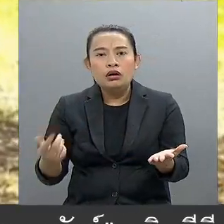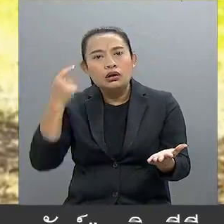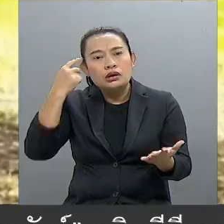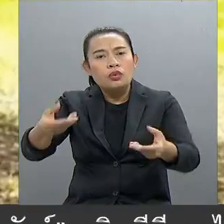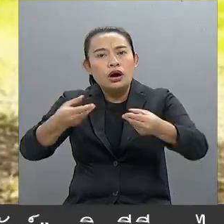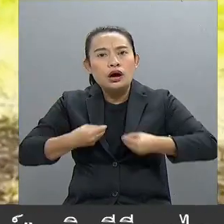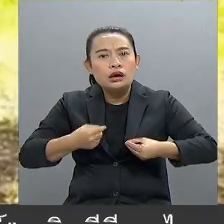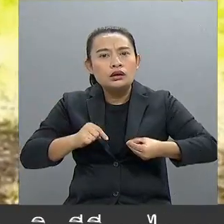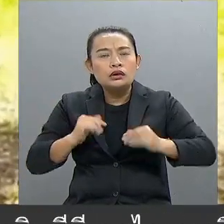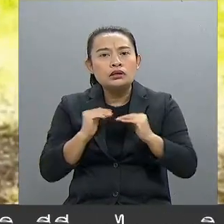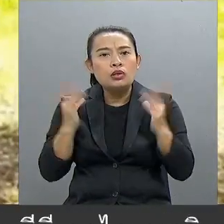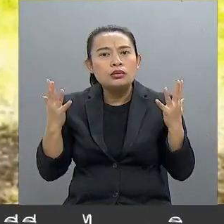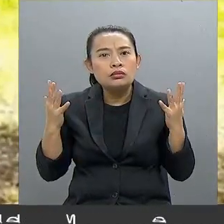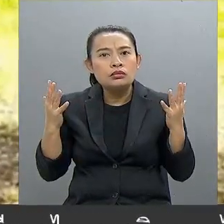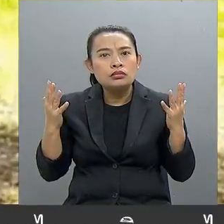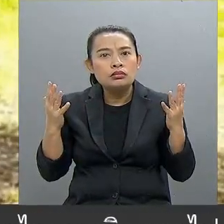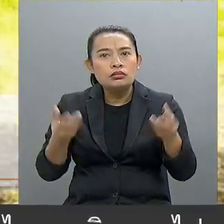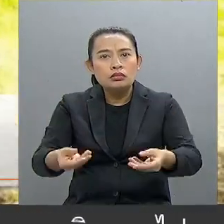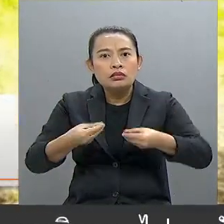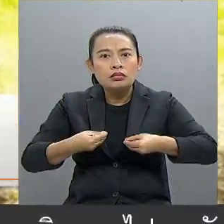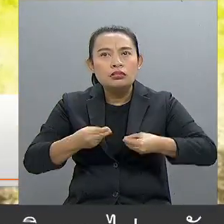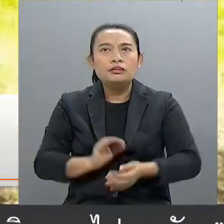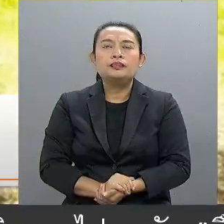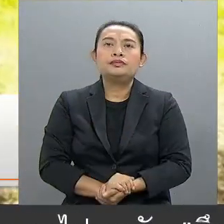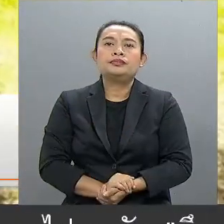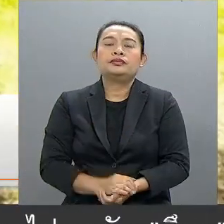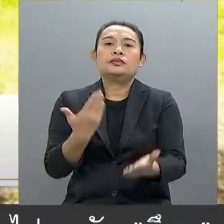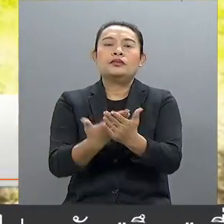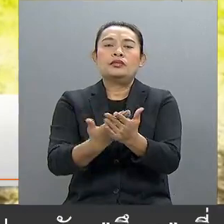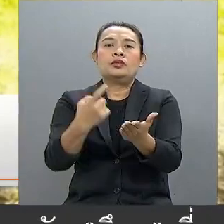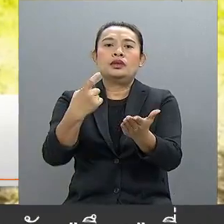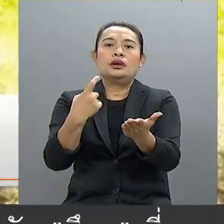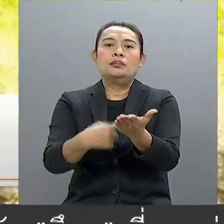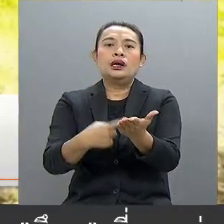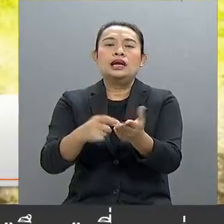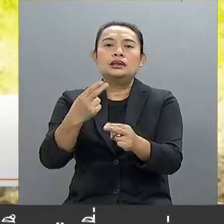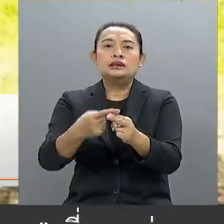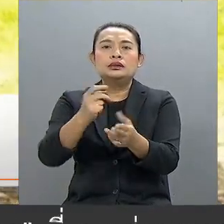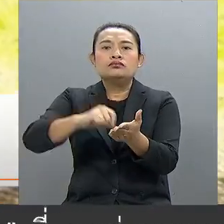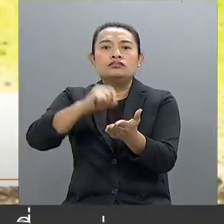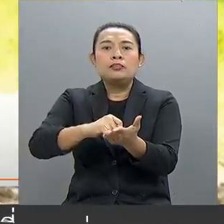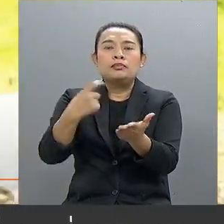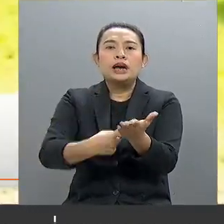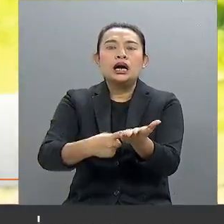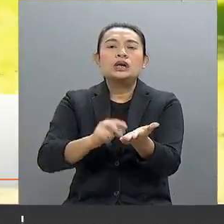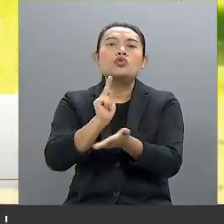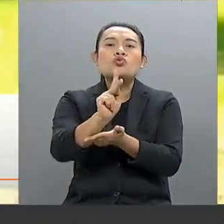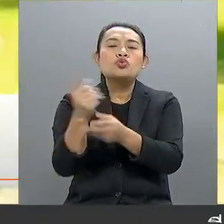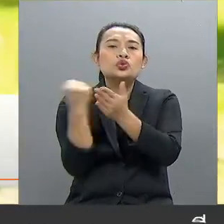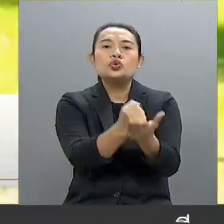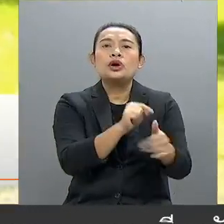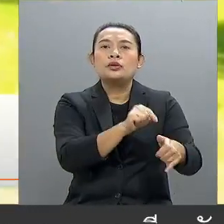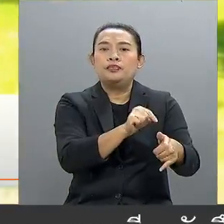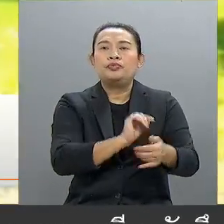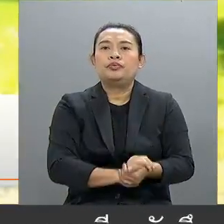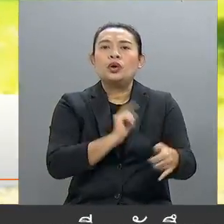ป็นคนค้ำประกันเงินกู้สหกรณ์ออมทรัพย์ครูสุรินทร์ให้กับนายมหาศาลบุตรดีค่ะเมื่อปี2558นายมหาศาลบุตรดีได้เสียชีวิต